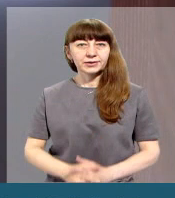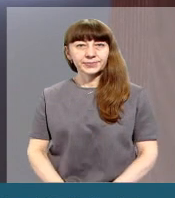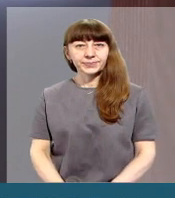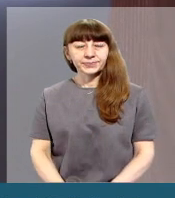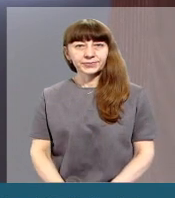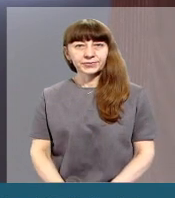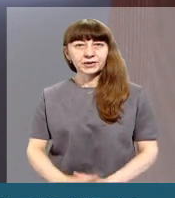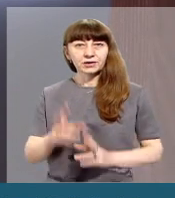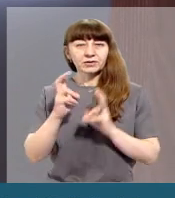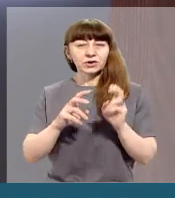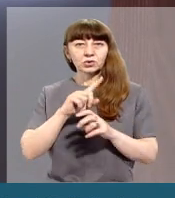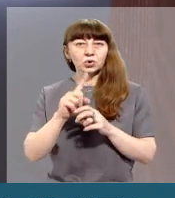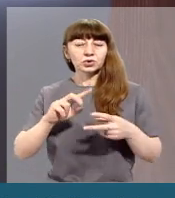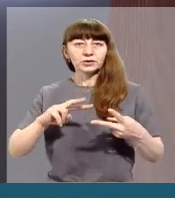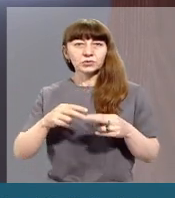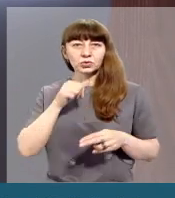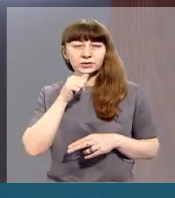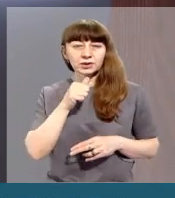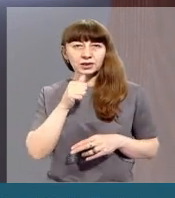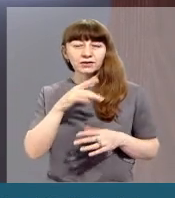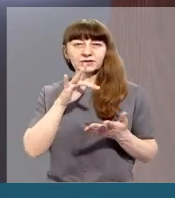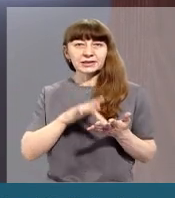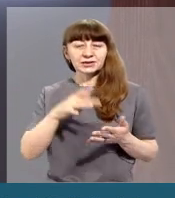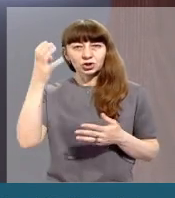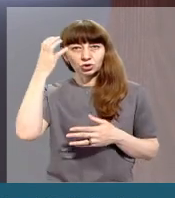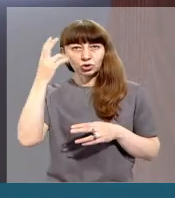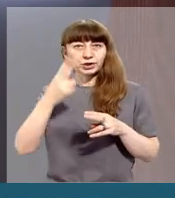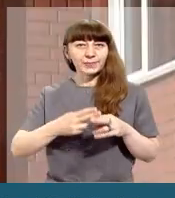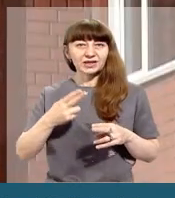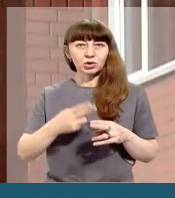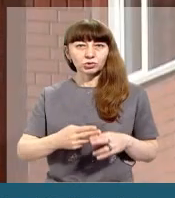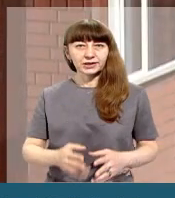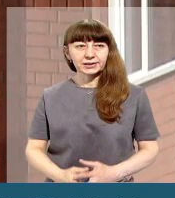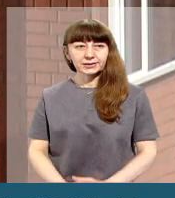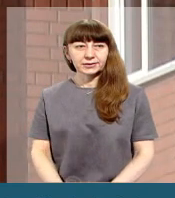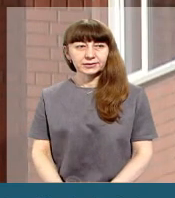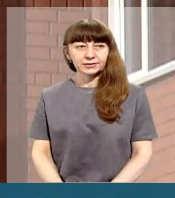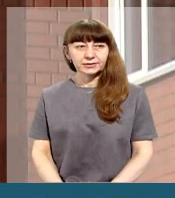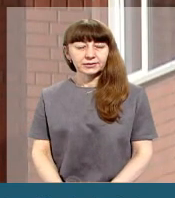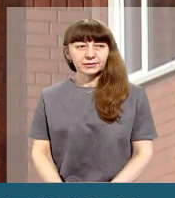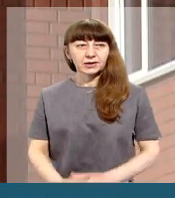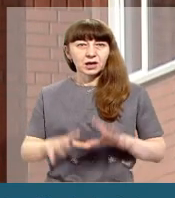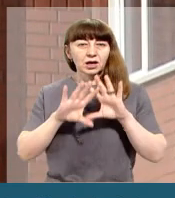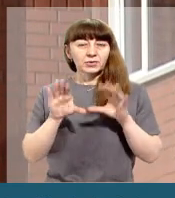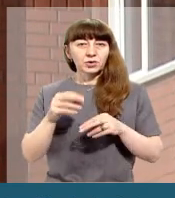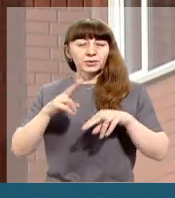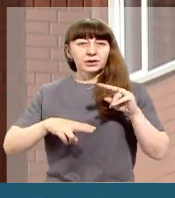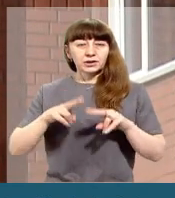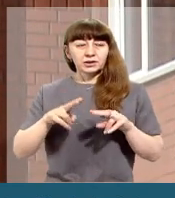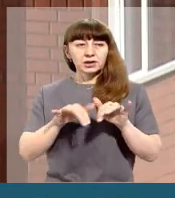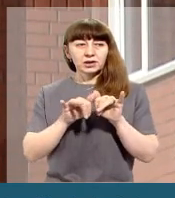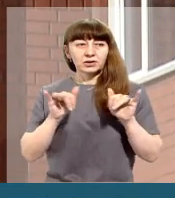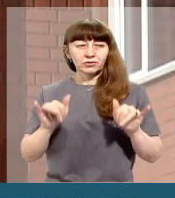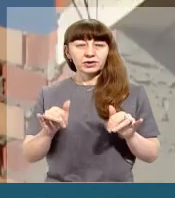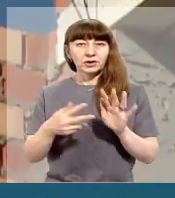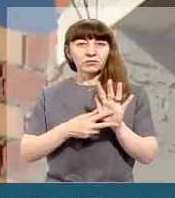зауыты Қостанайды қара металлургияның орталығына айналдыруы тиіс. Облыста құрылыс жұмыстарының көлемі